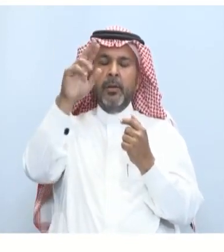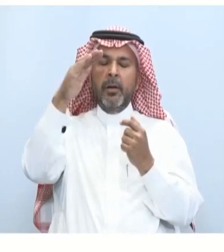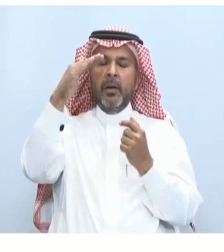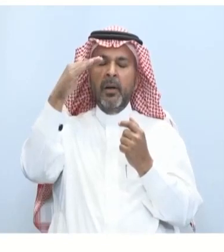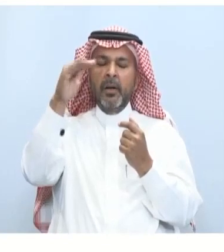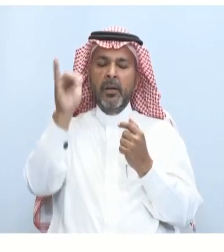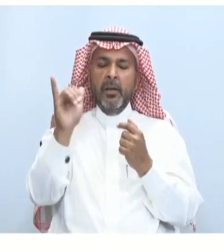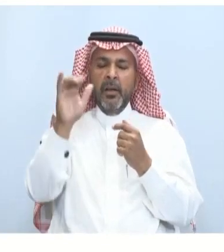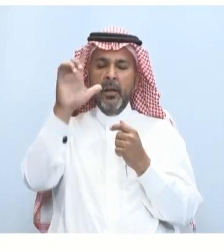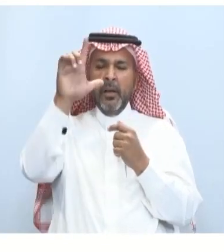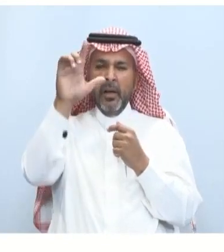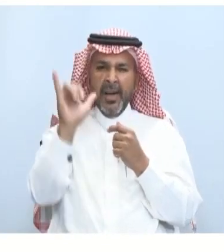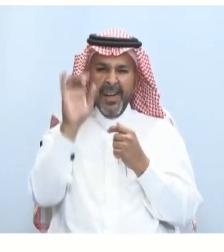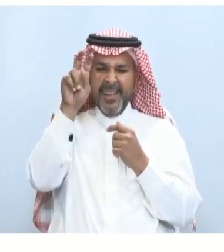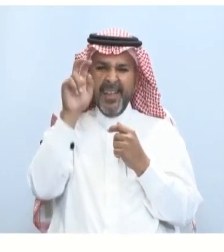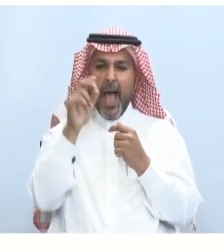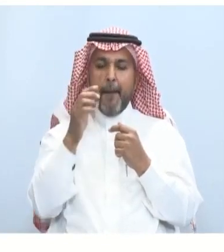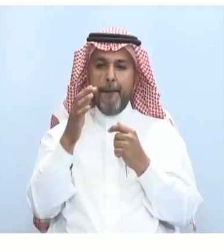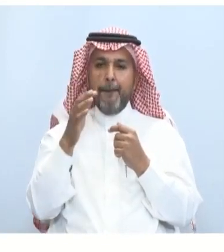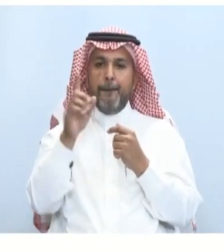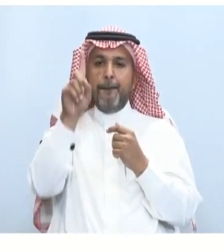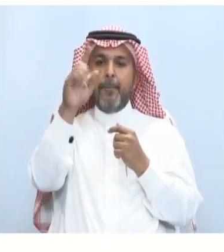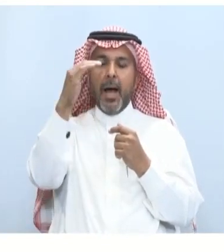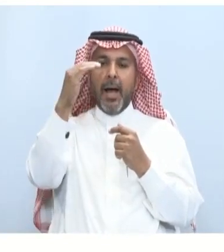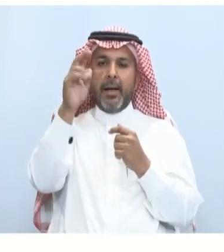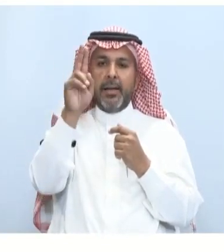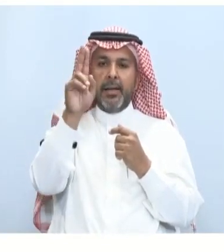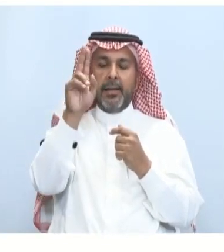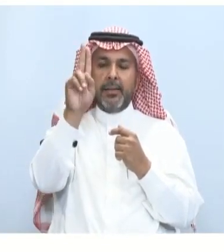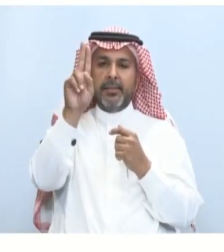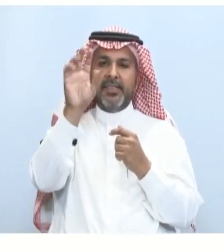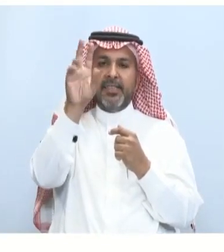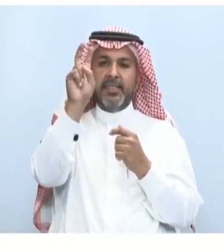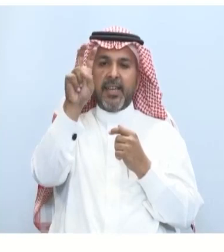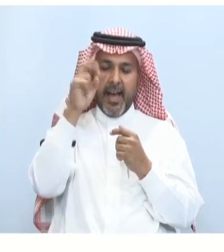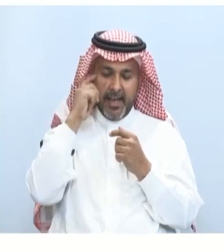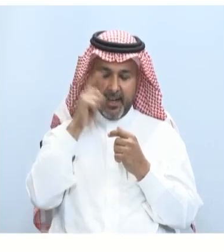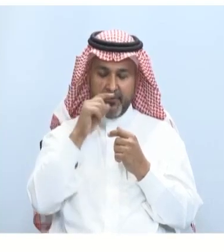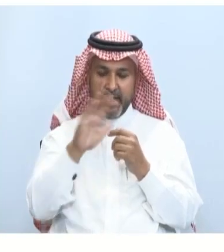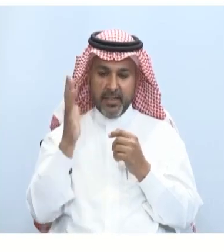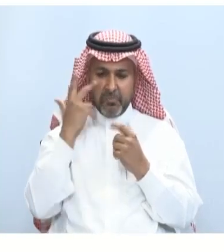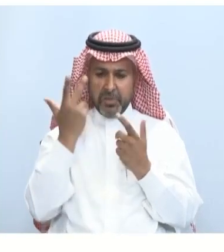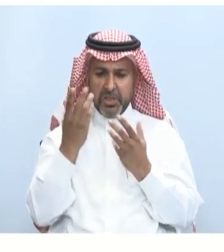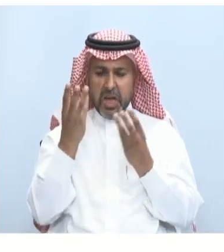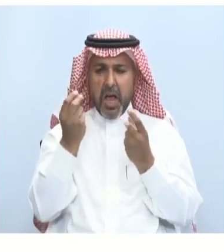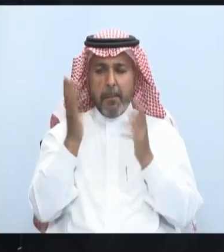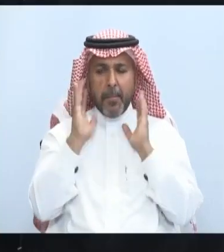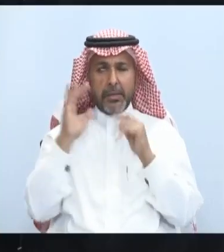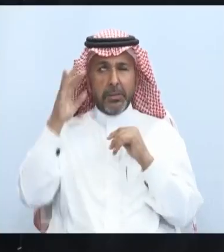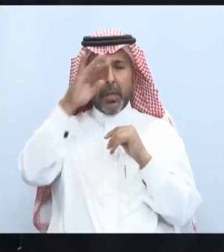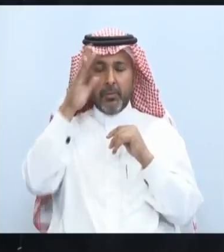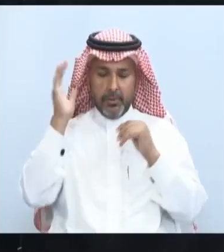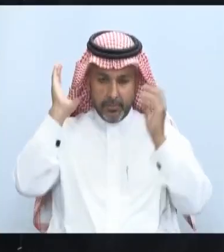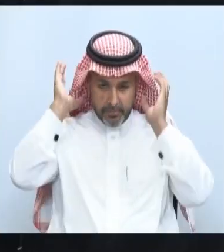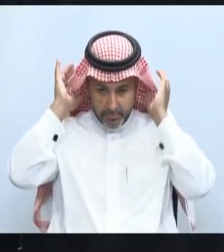اعداد تخيليه بحته عدد تخيلي هذا عددا تخيليا سته نعرف عدد حقيقي لكن وجود الاي مع